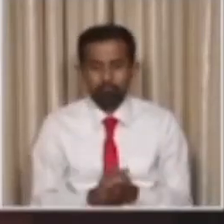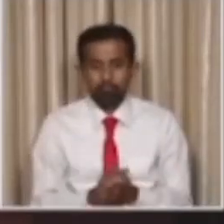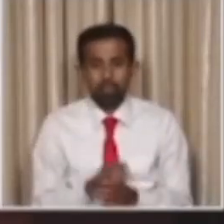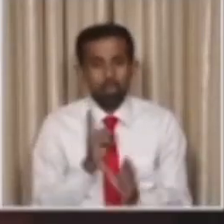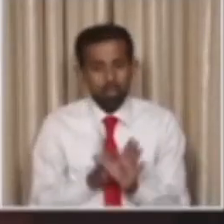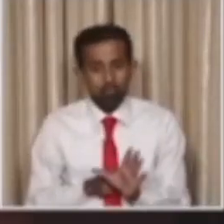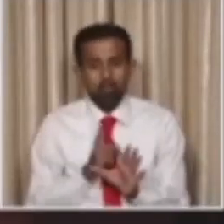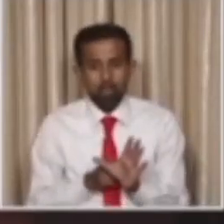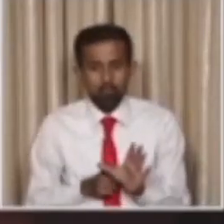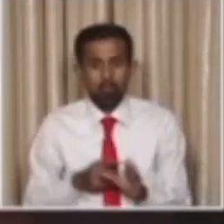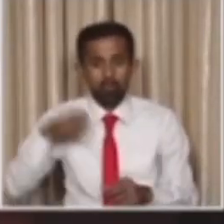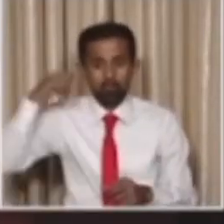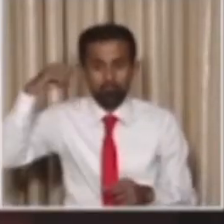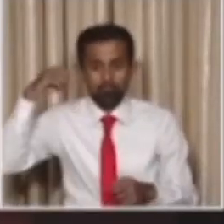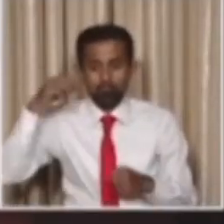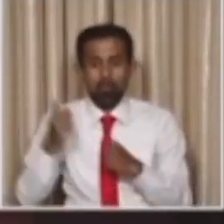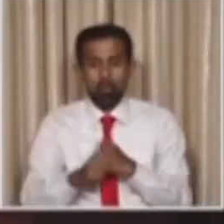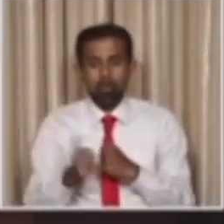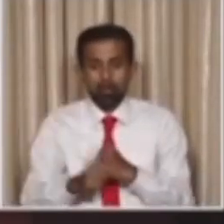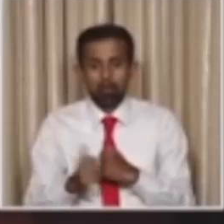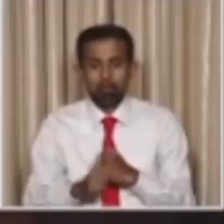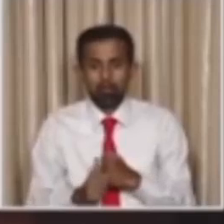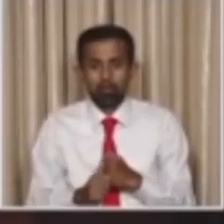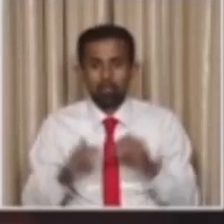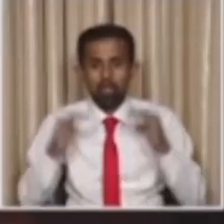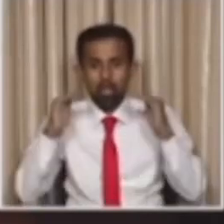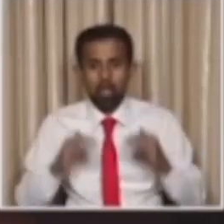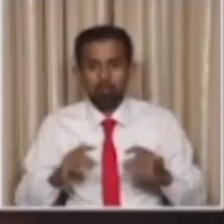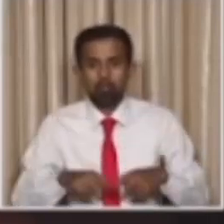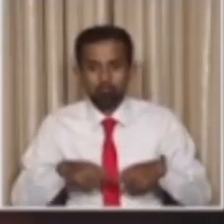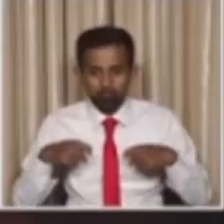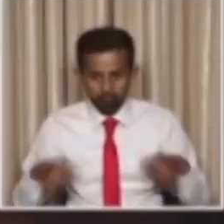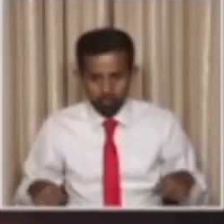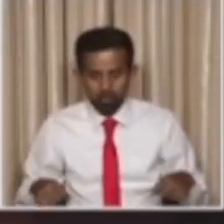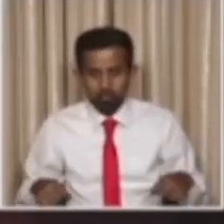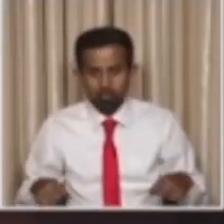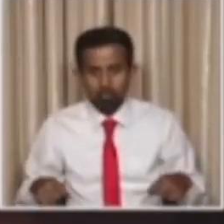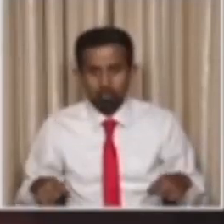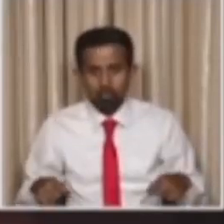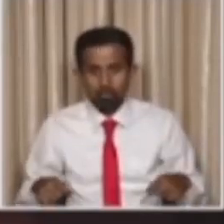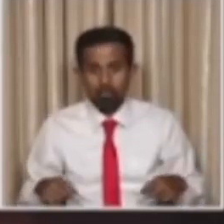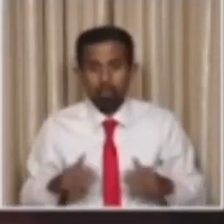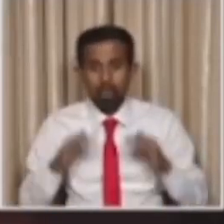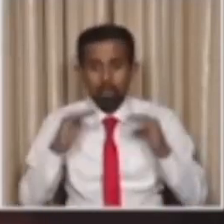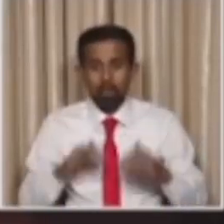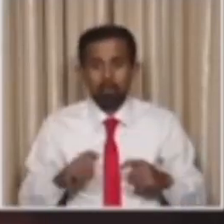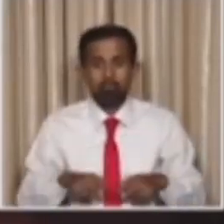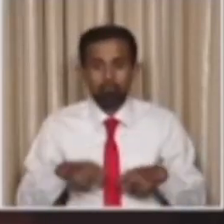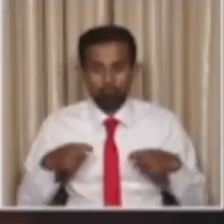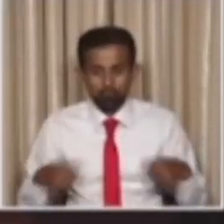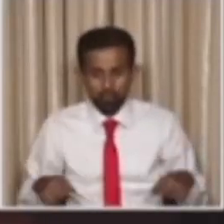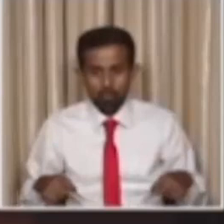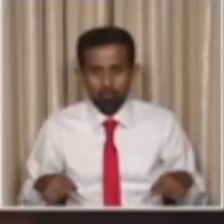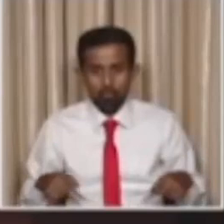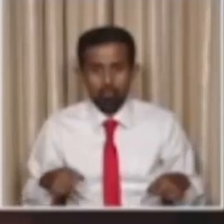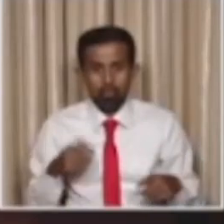විටම විදුලි උත්පාදනයේ සිදු කරනු ලබන්නේ අඩු පිරිවැය මත පදනම්ව බවට මෙරිට් ඕඩර් බේස් ඒ